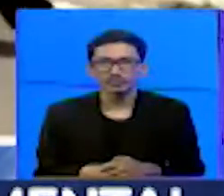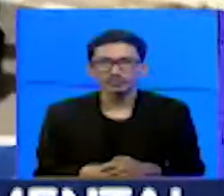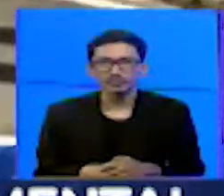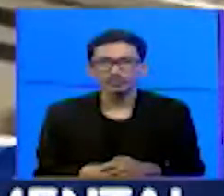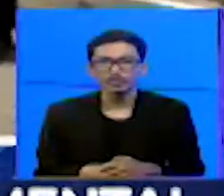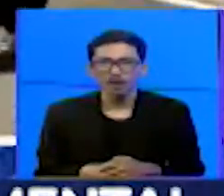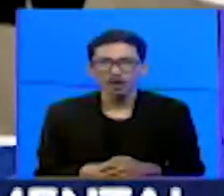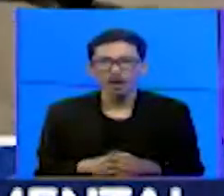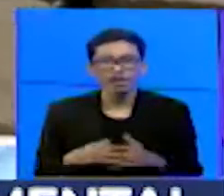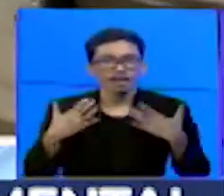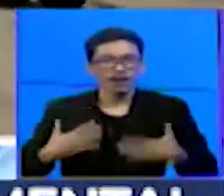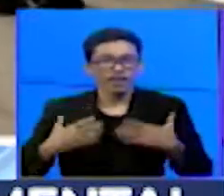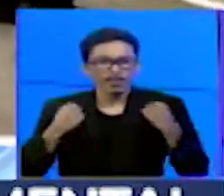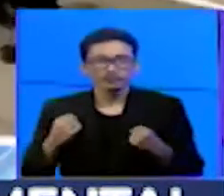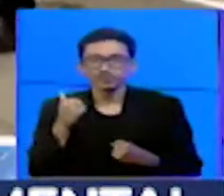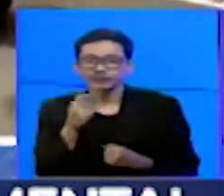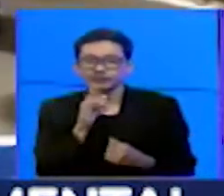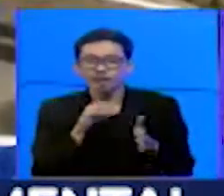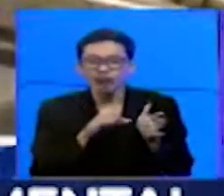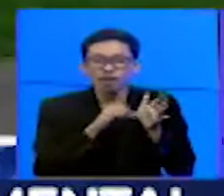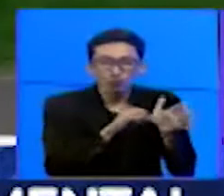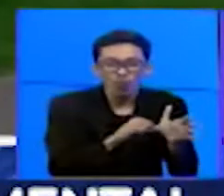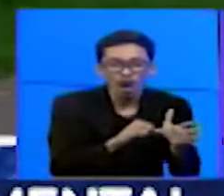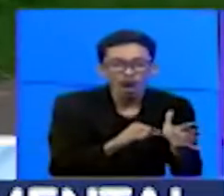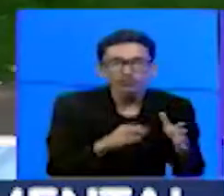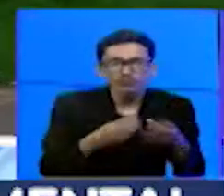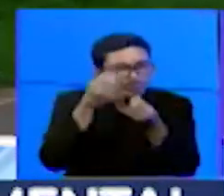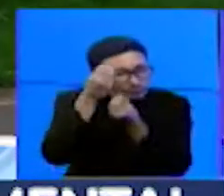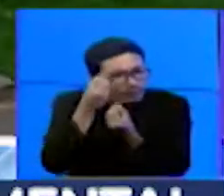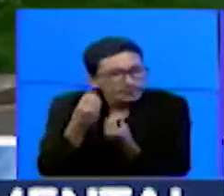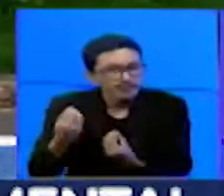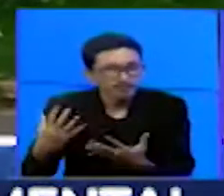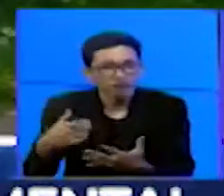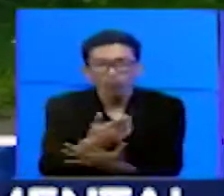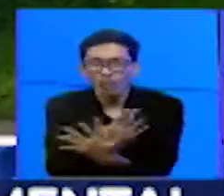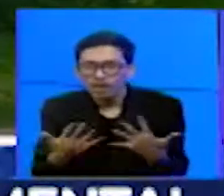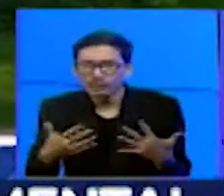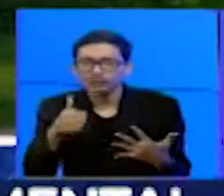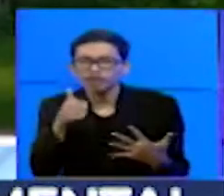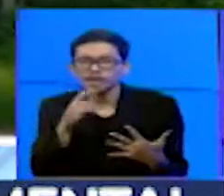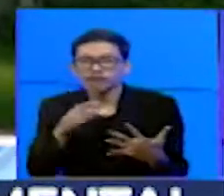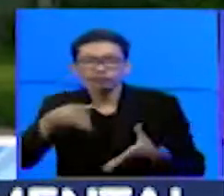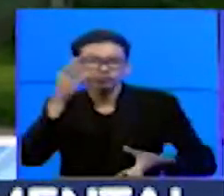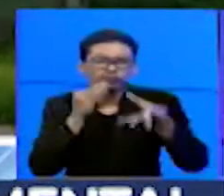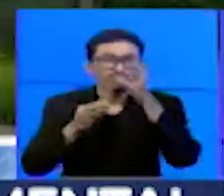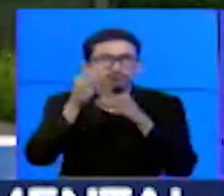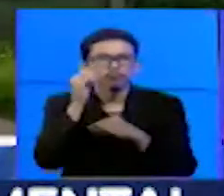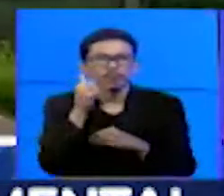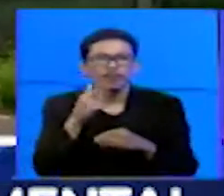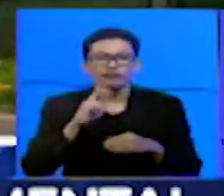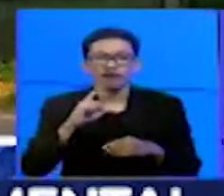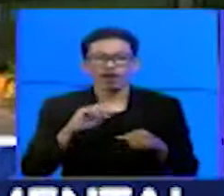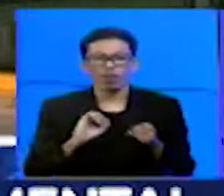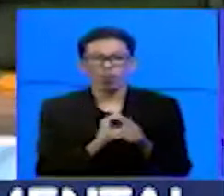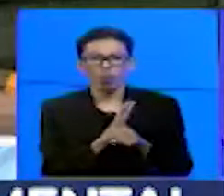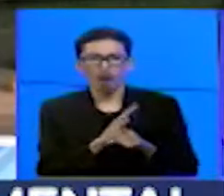yang akurat dan transparan sehingga masyarakat bisa mendapatkan informasi yang tepat terkait dengan bagaimana penanganan